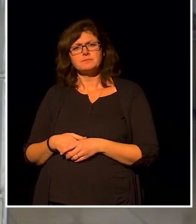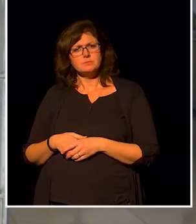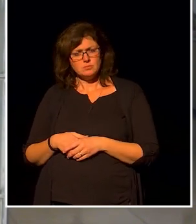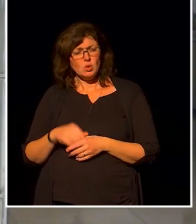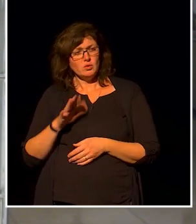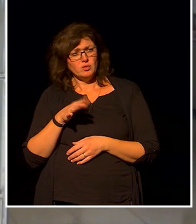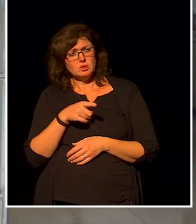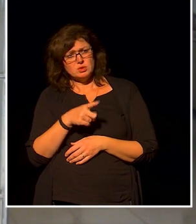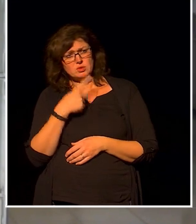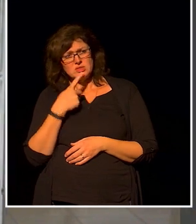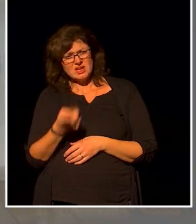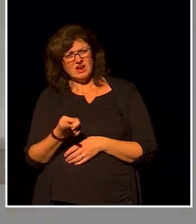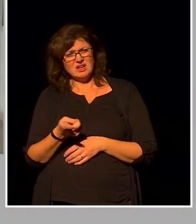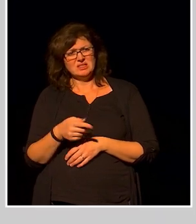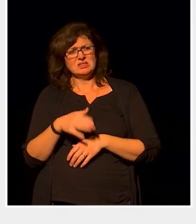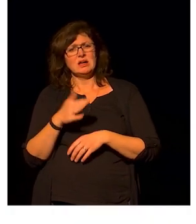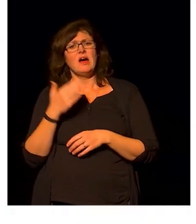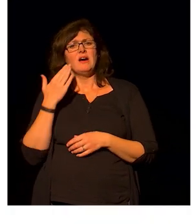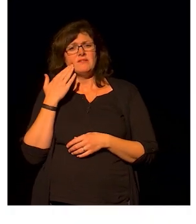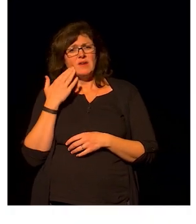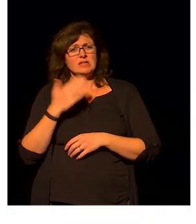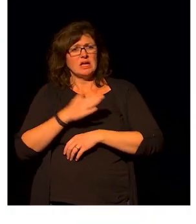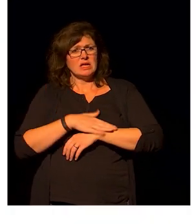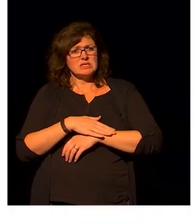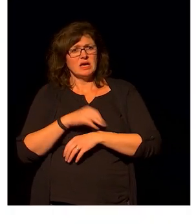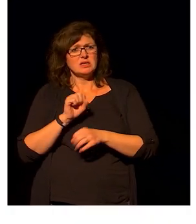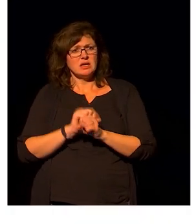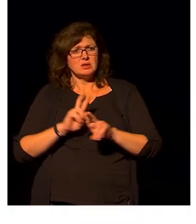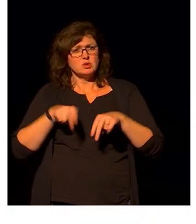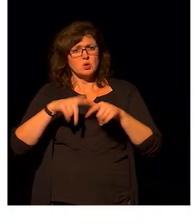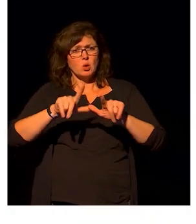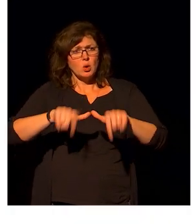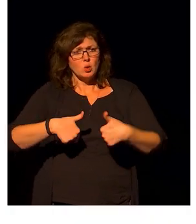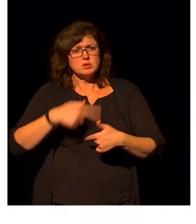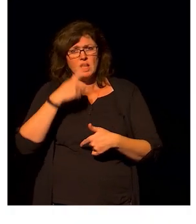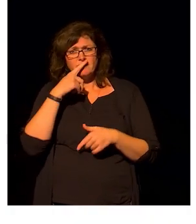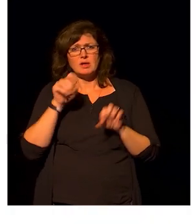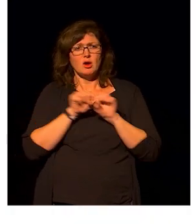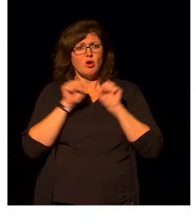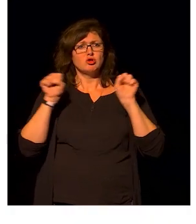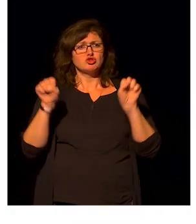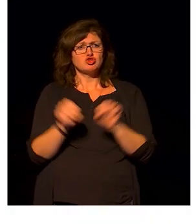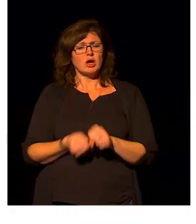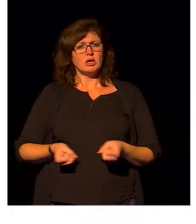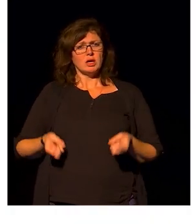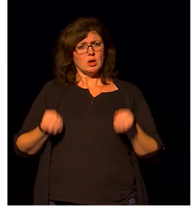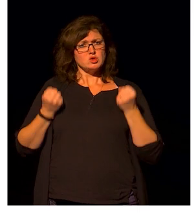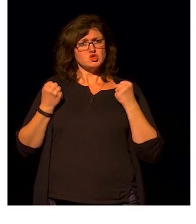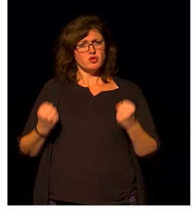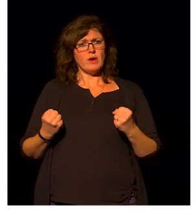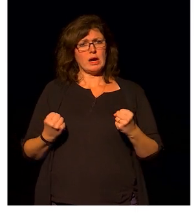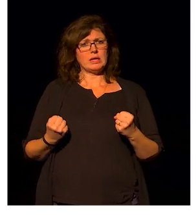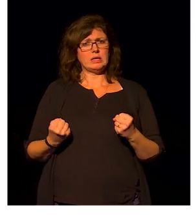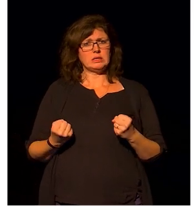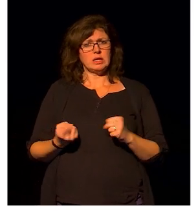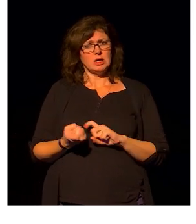die Zeit wieder losgehen könnte für dich, wenn die staatliche Souveränität Israels wiederhergestellt